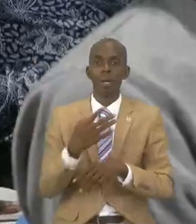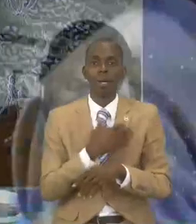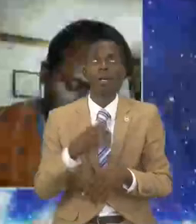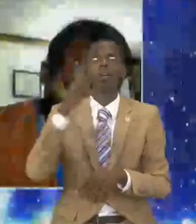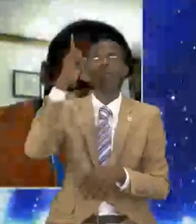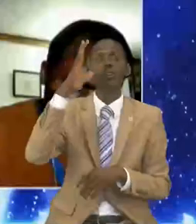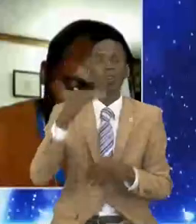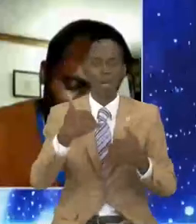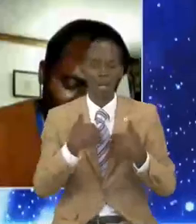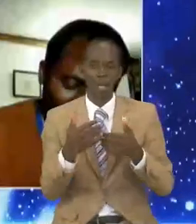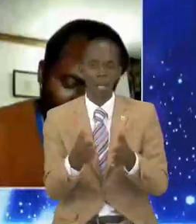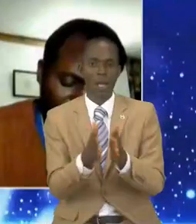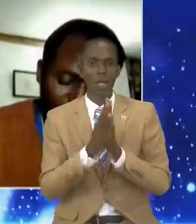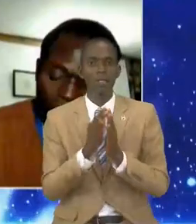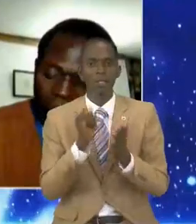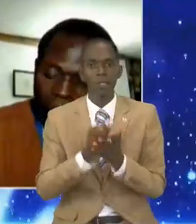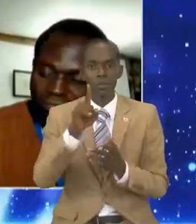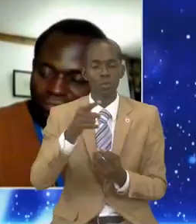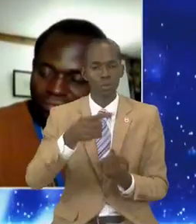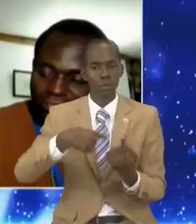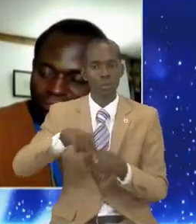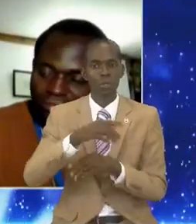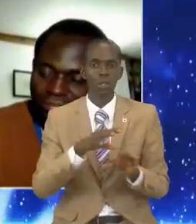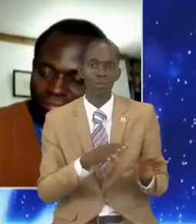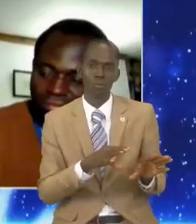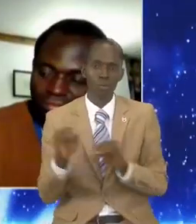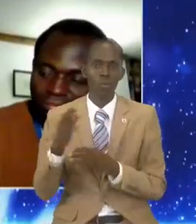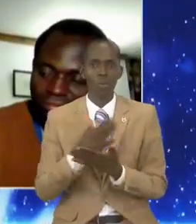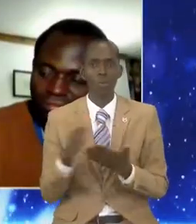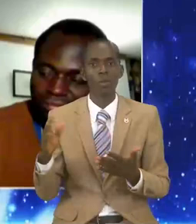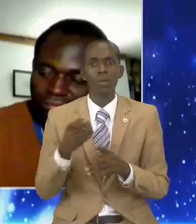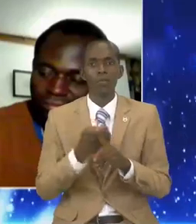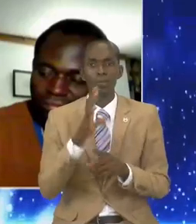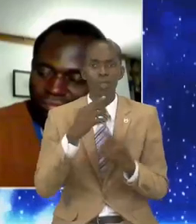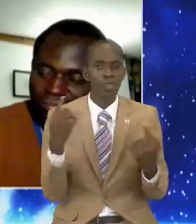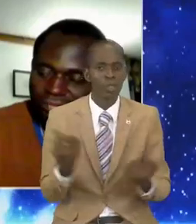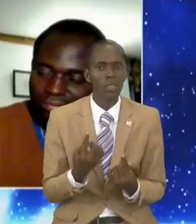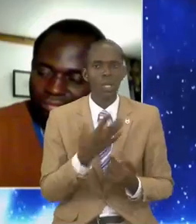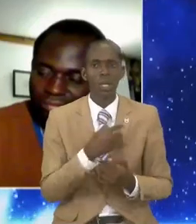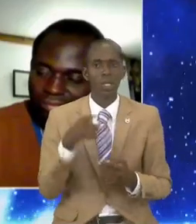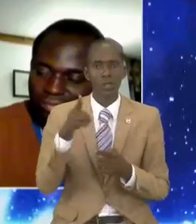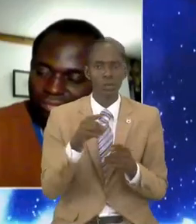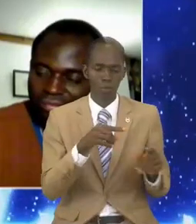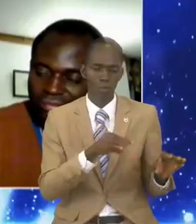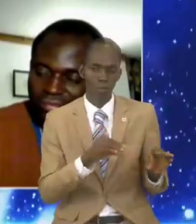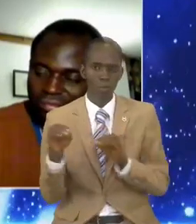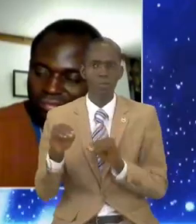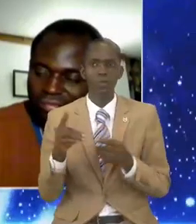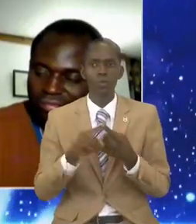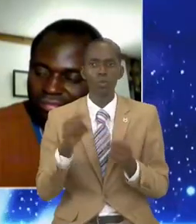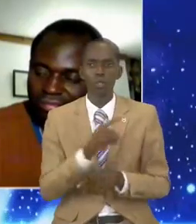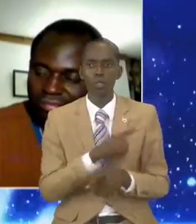Et Dieu a demandé que tu te détournes de tes péchés et que tu viennes au